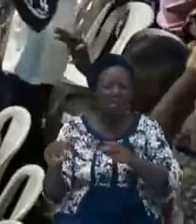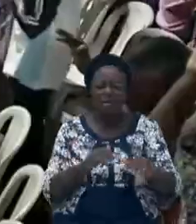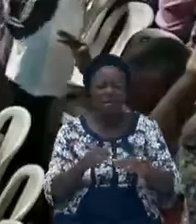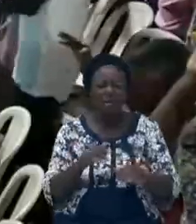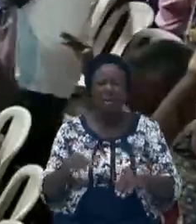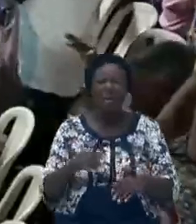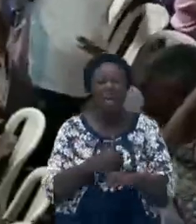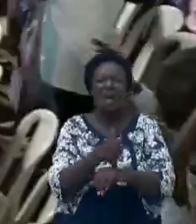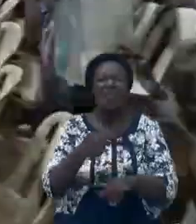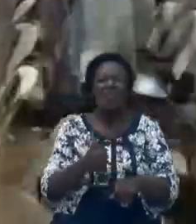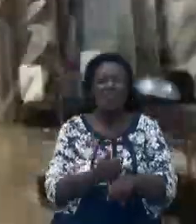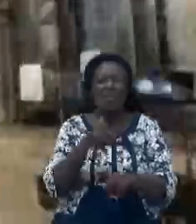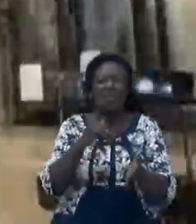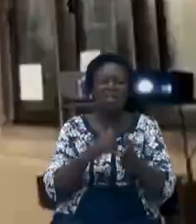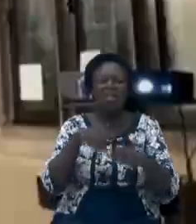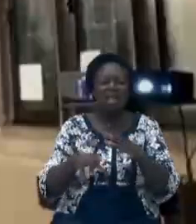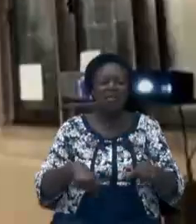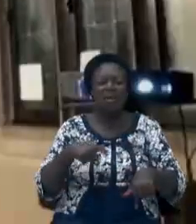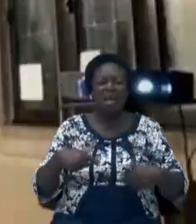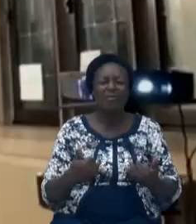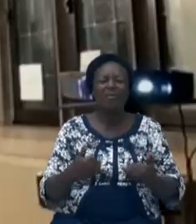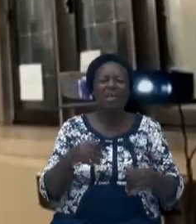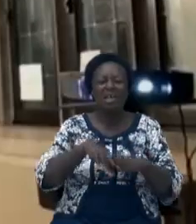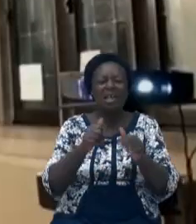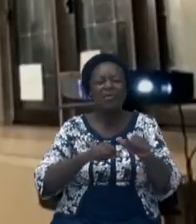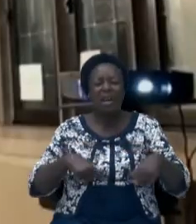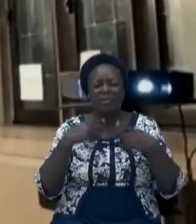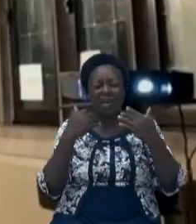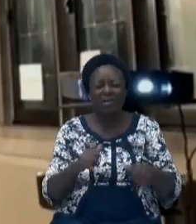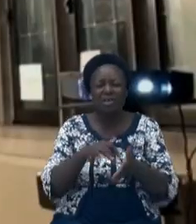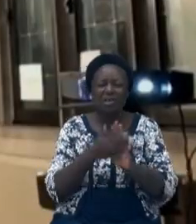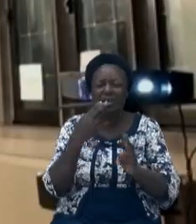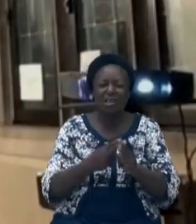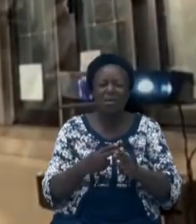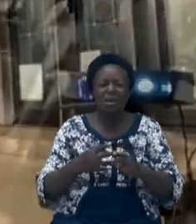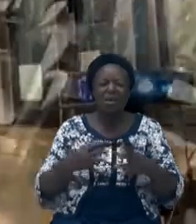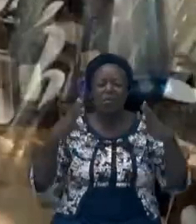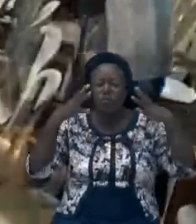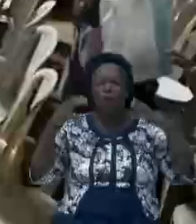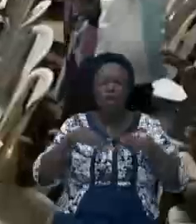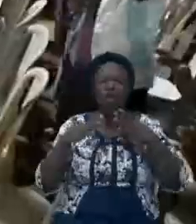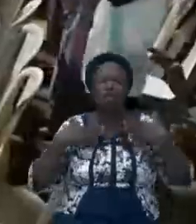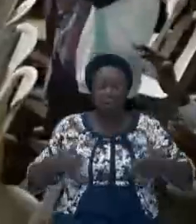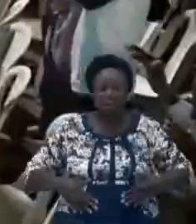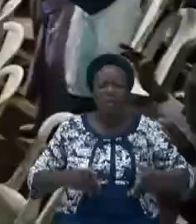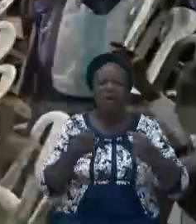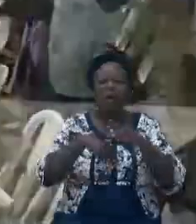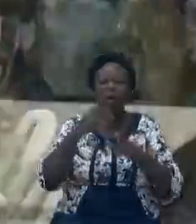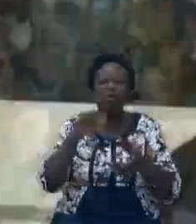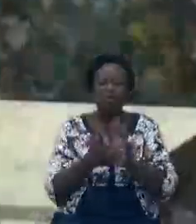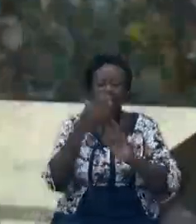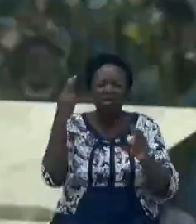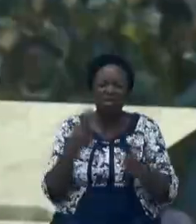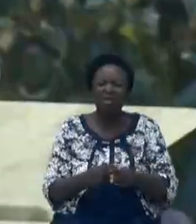tout est accompli déjà dit c'est fait accompli le jack vit maintenant